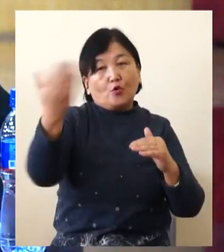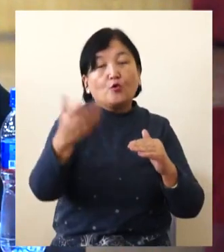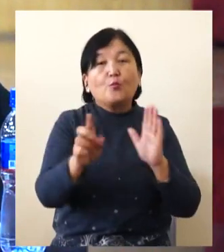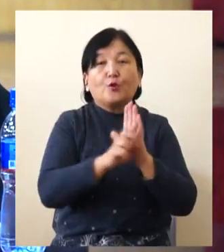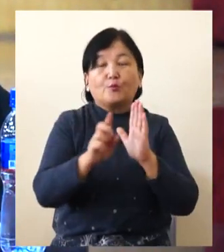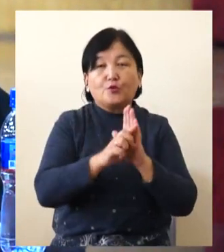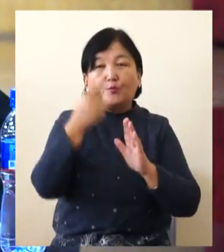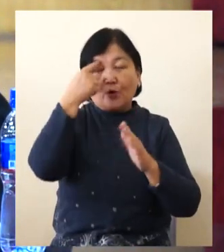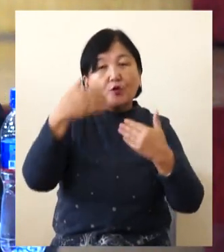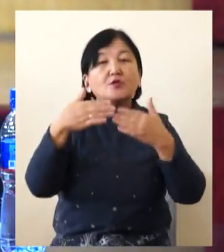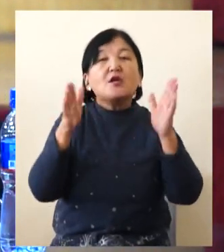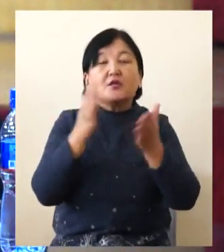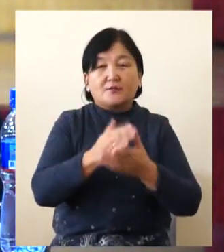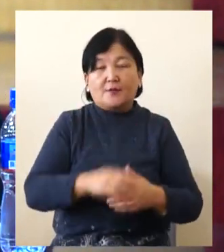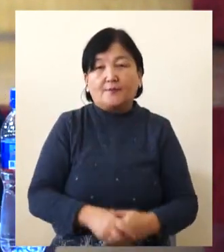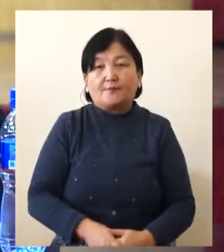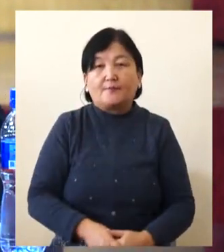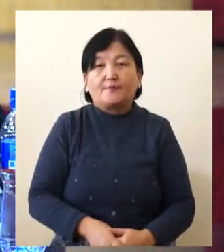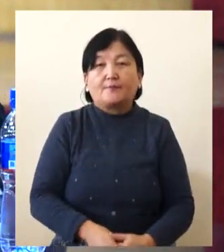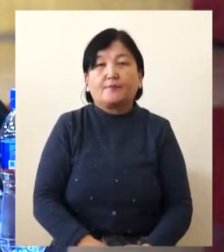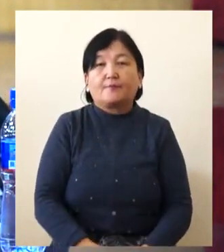Ийм боломж нэгдчихэж байгаа. Гэх мэтэр